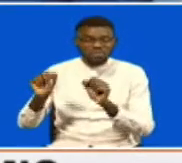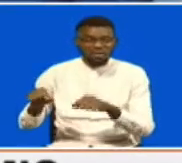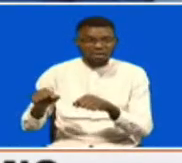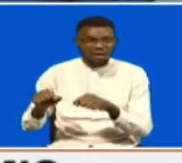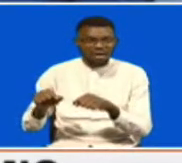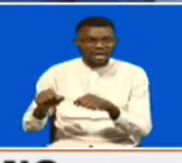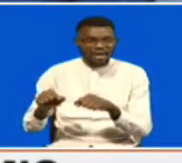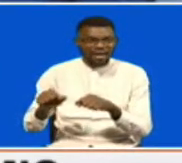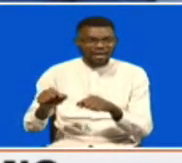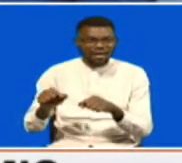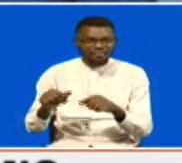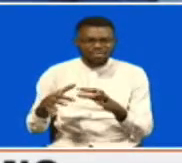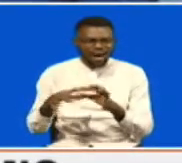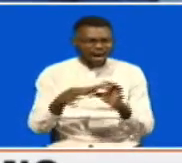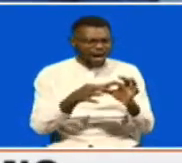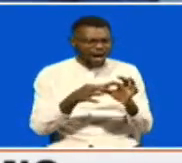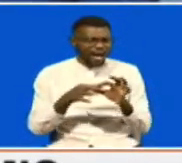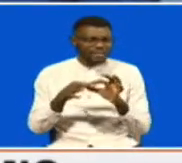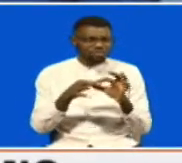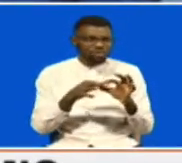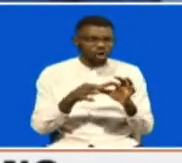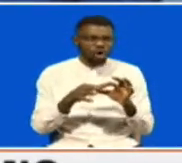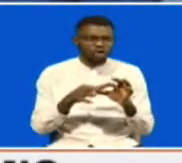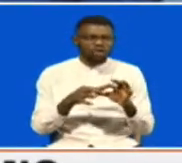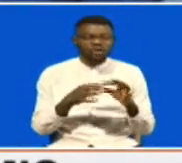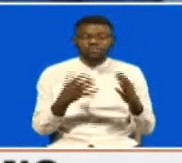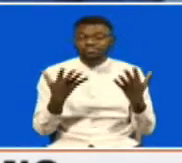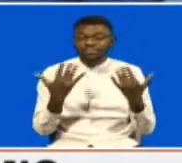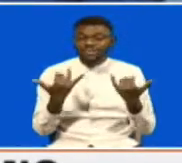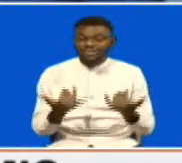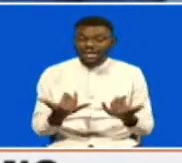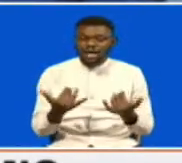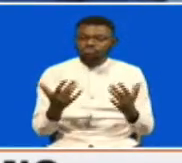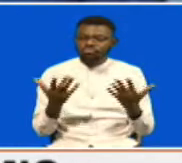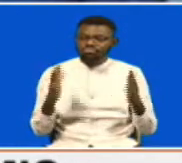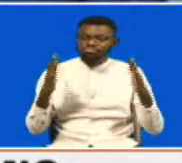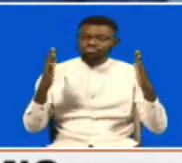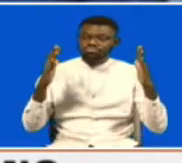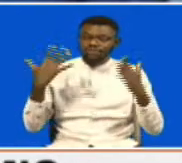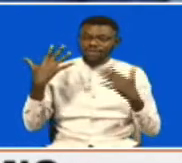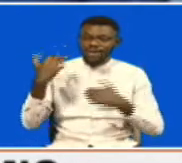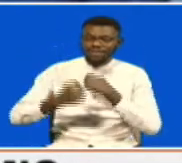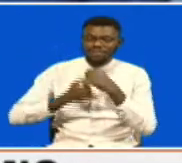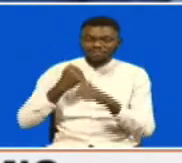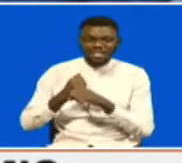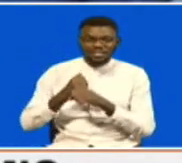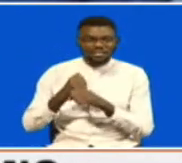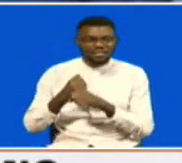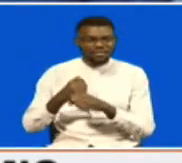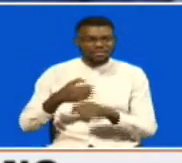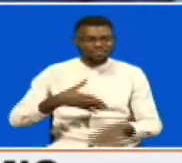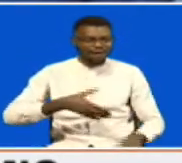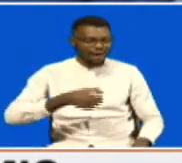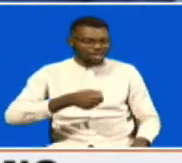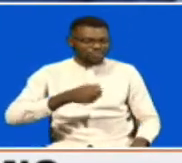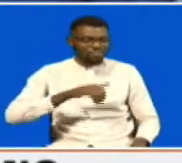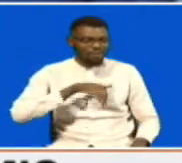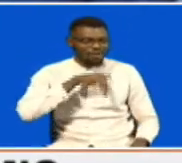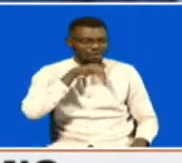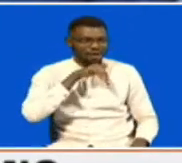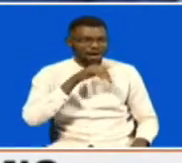Msimamo wa Azimio unajiri katika siku ya maadhimisho ya miaka 5 tangu salamu za heri maarufu handshake kati ya Raila